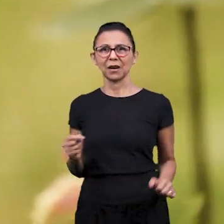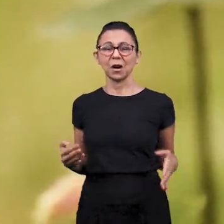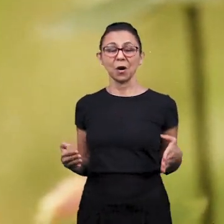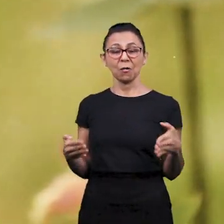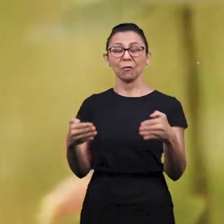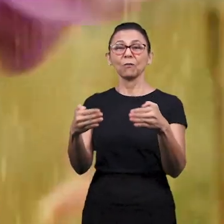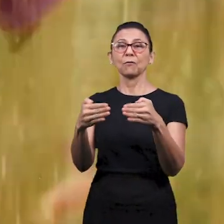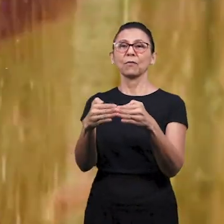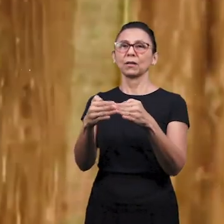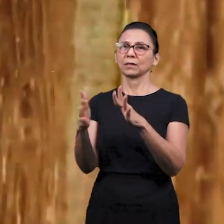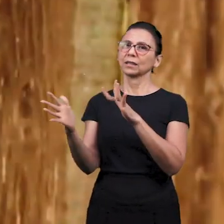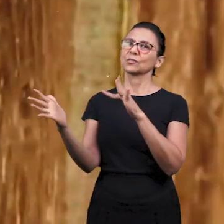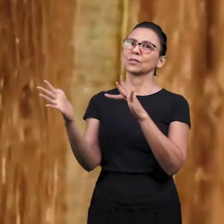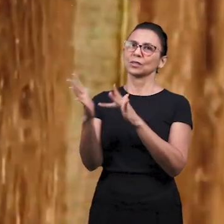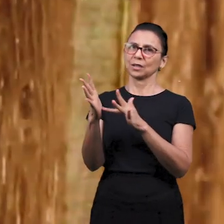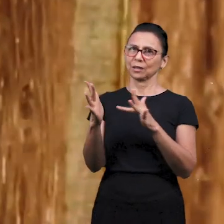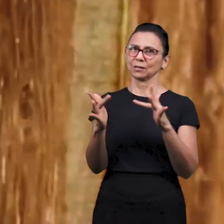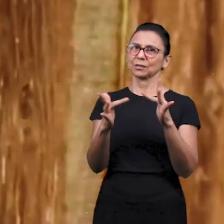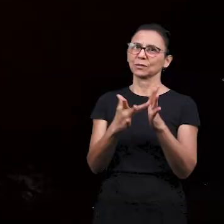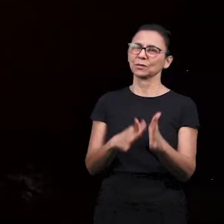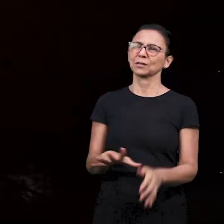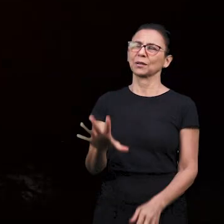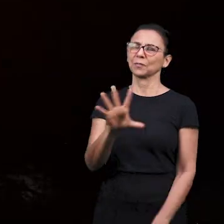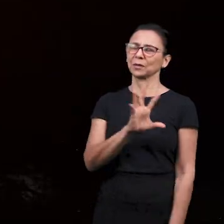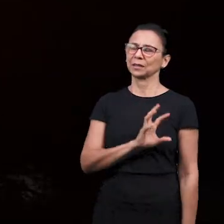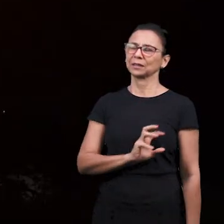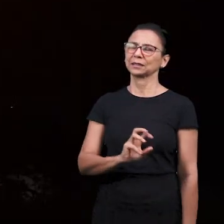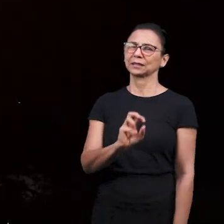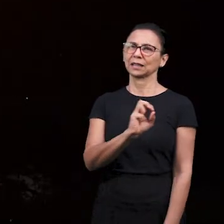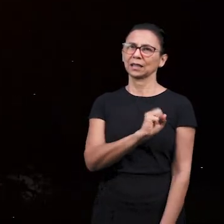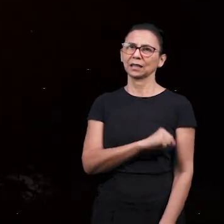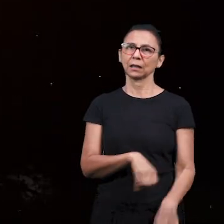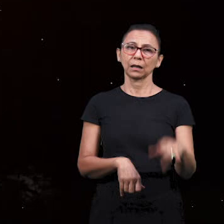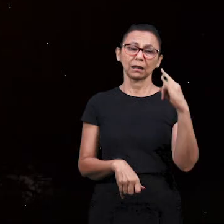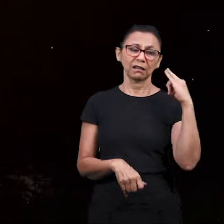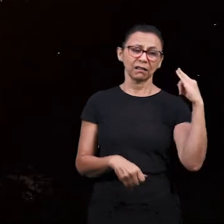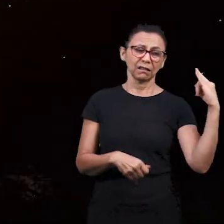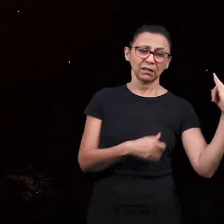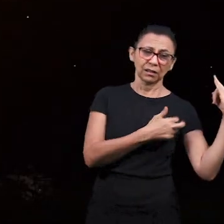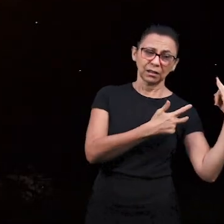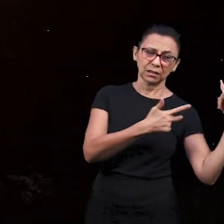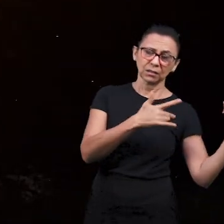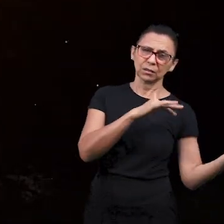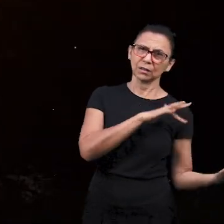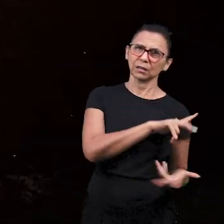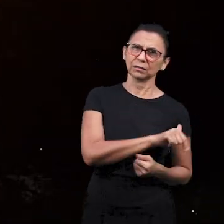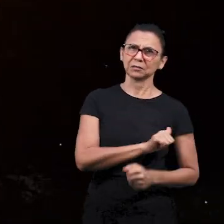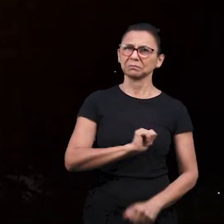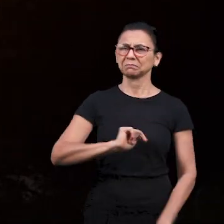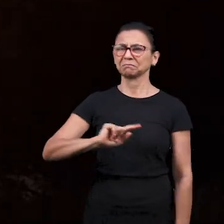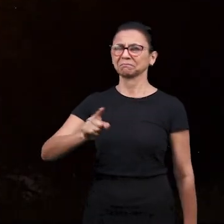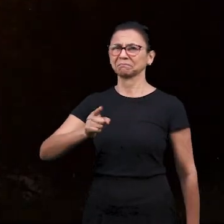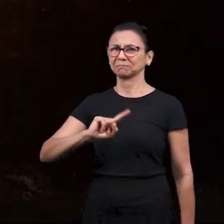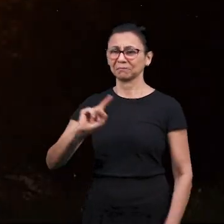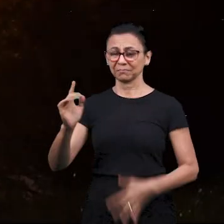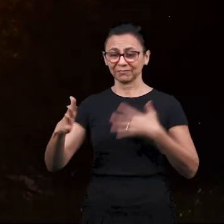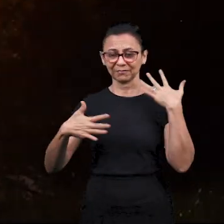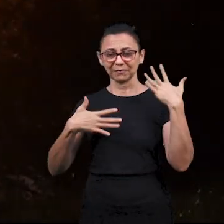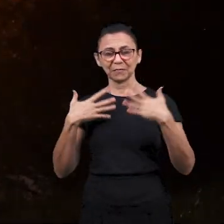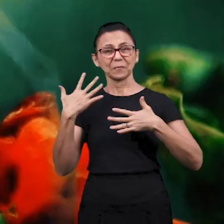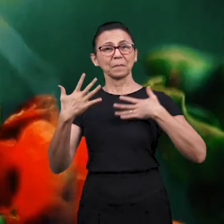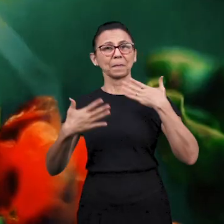мой мир в Твоей любви. Ничего не убоюсь я очень счастлив.